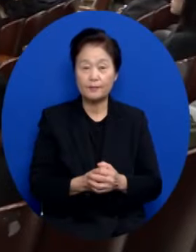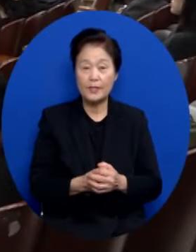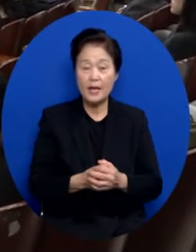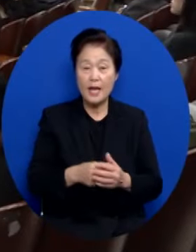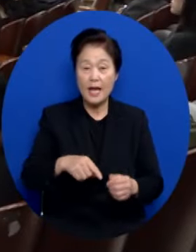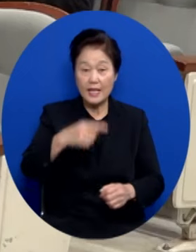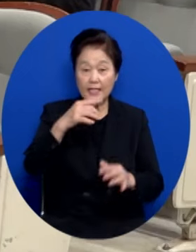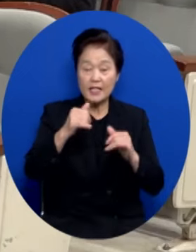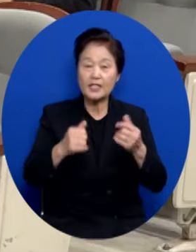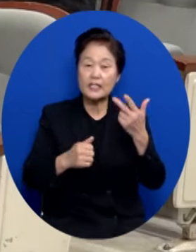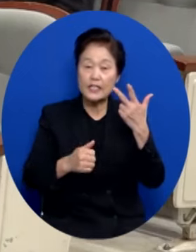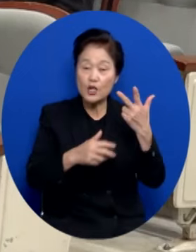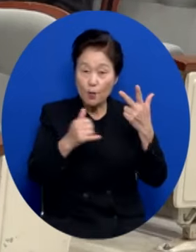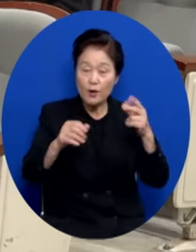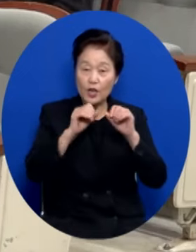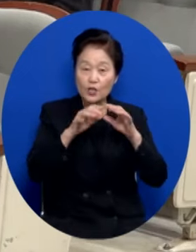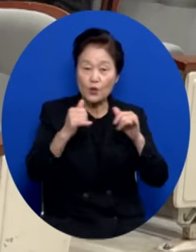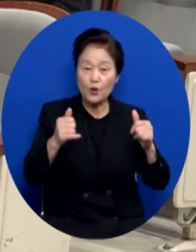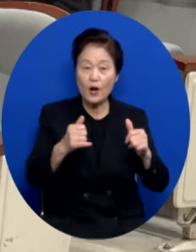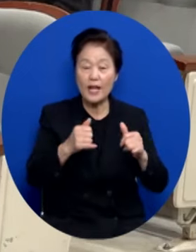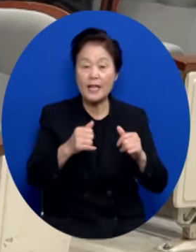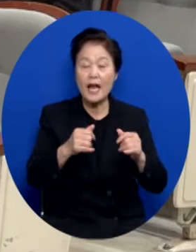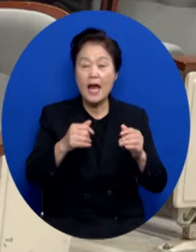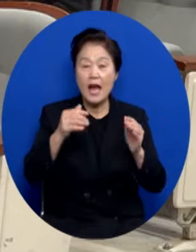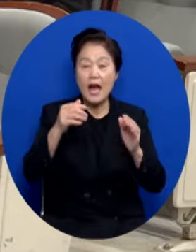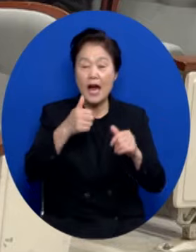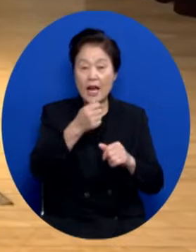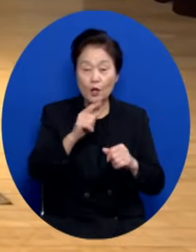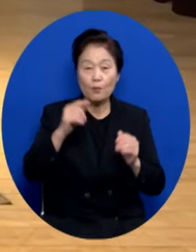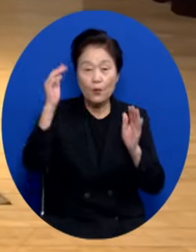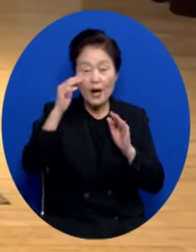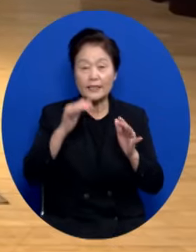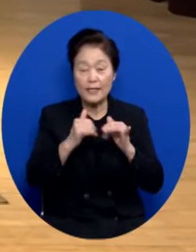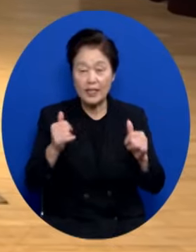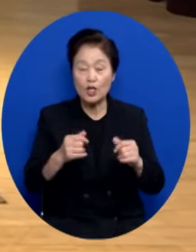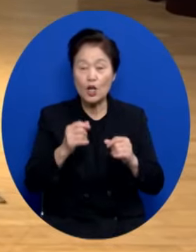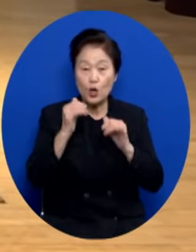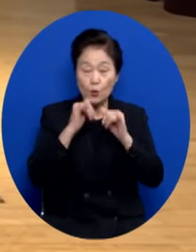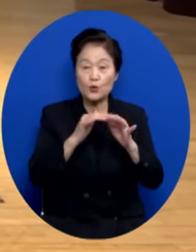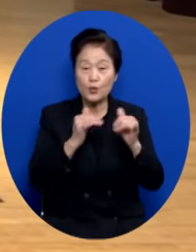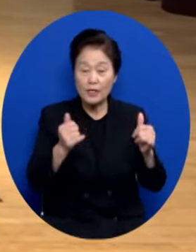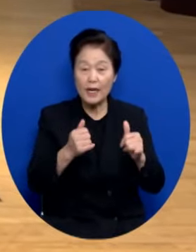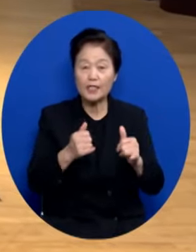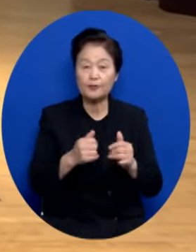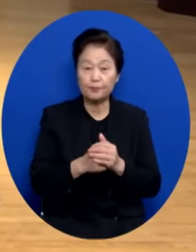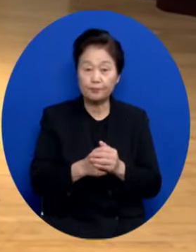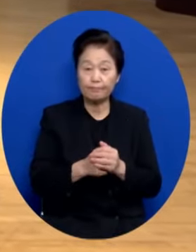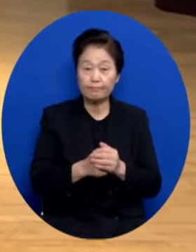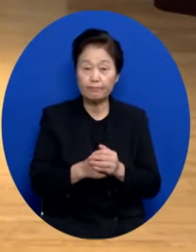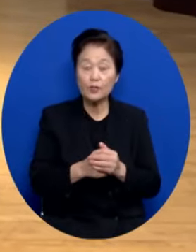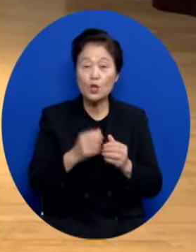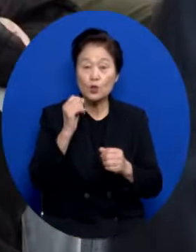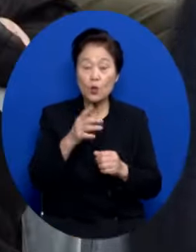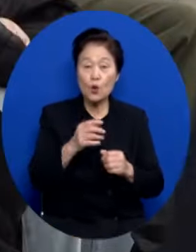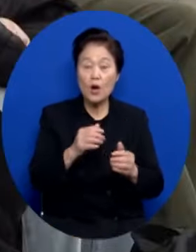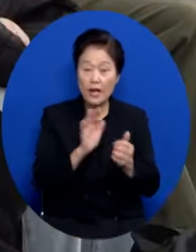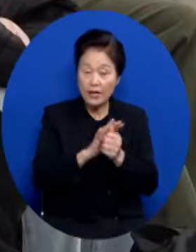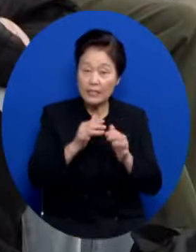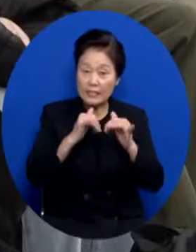최우수상은 총 7명을 전도한 서울신대 신학과 차승호 학우가, 우수상은 신대원 김학진 원우,